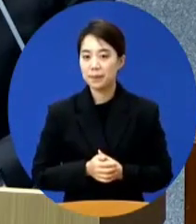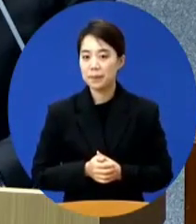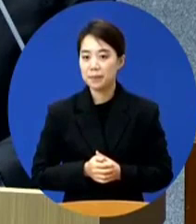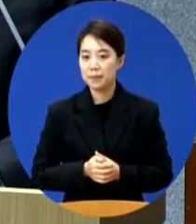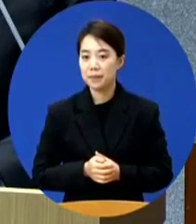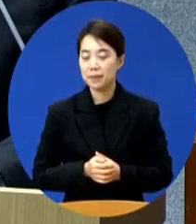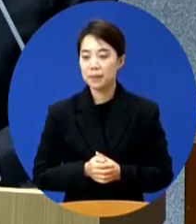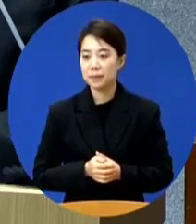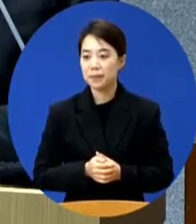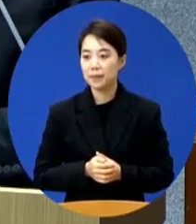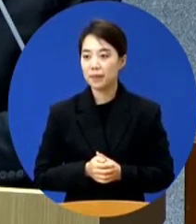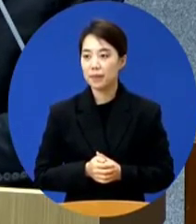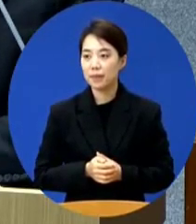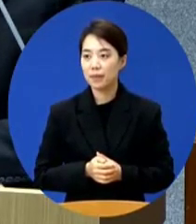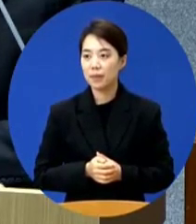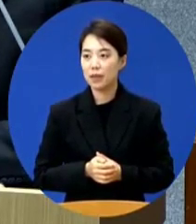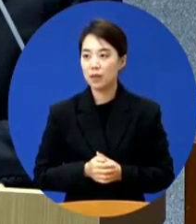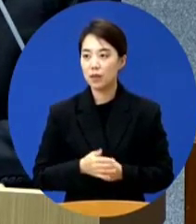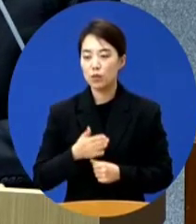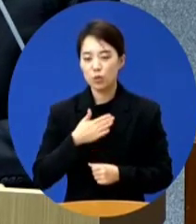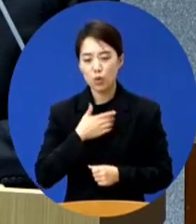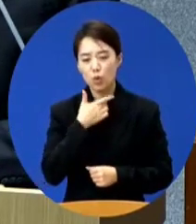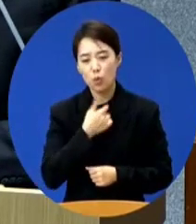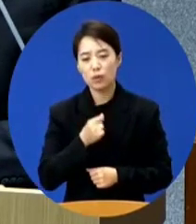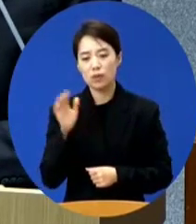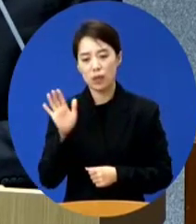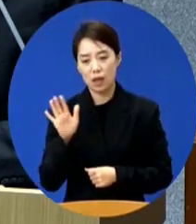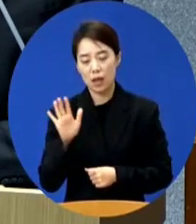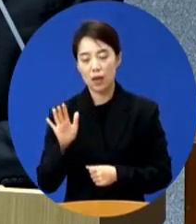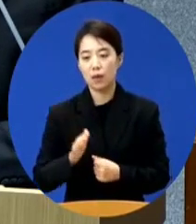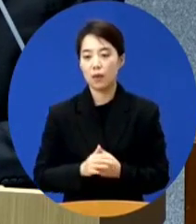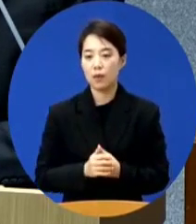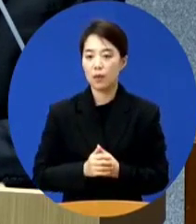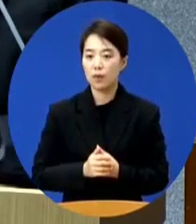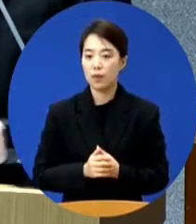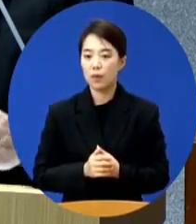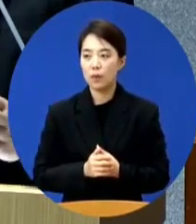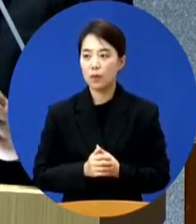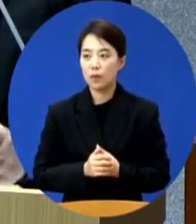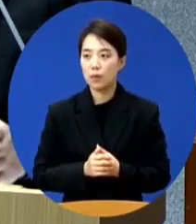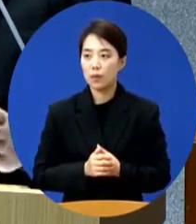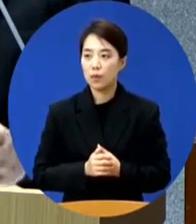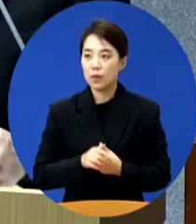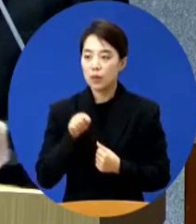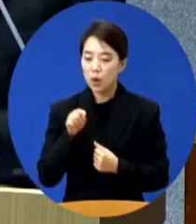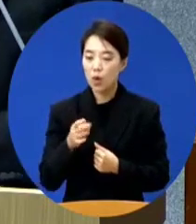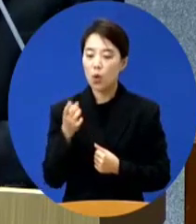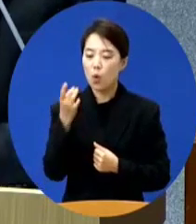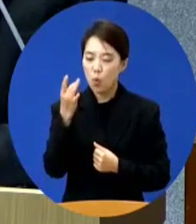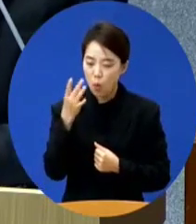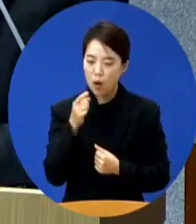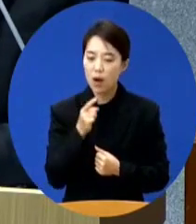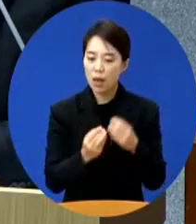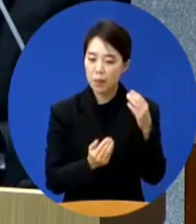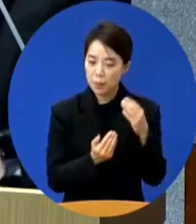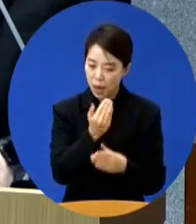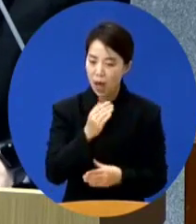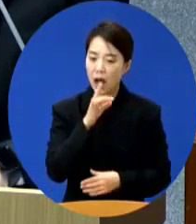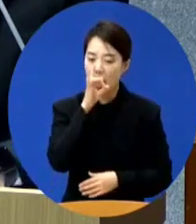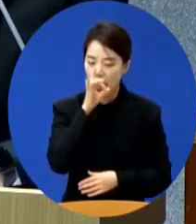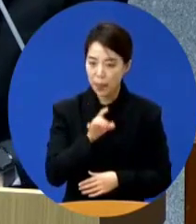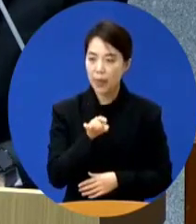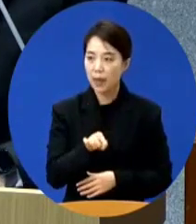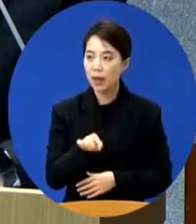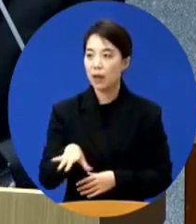정하겠습니다. 저희도 사실은 원치 않고, 사실 통상적인 거래에서는 발생할 수 없는 일이 발생을 했습니다.